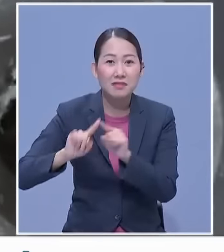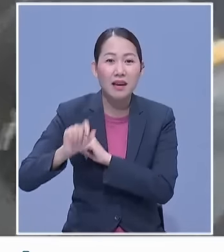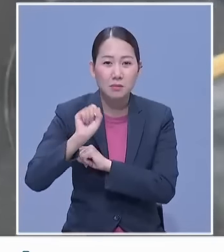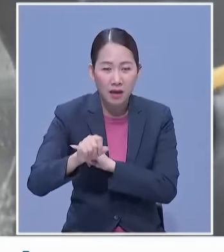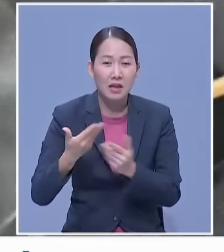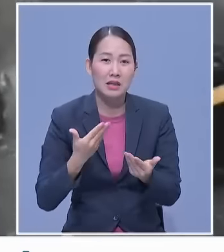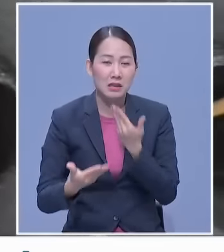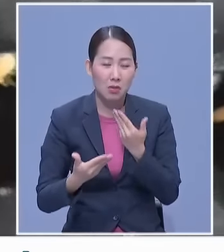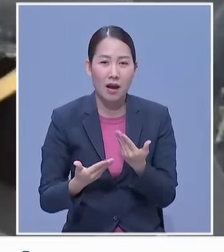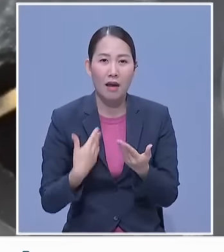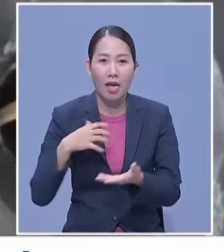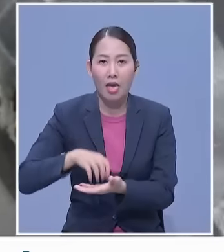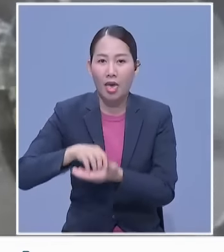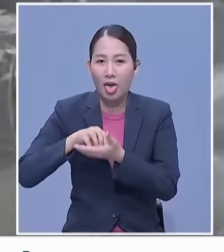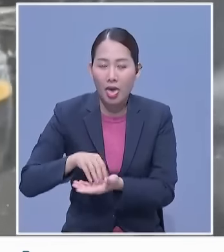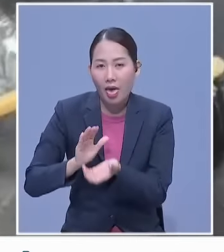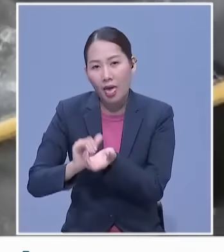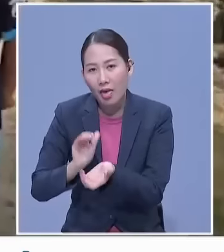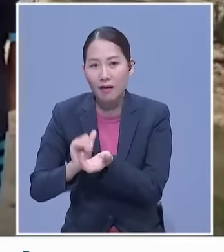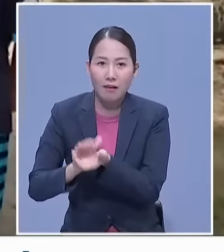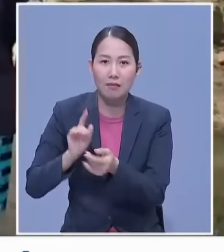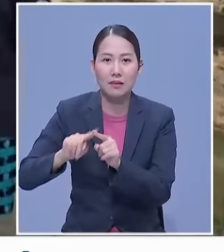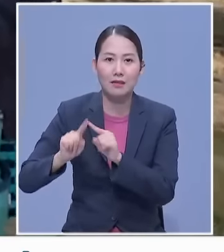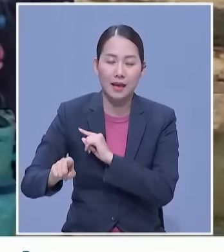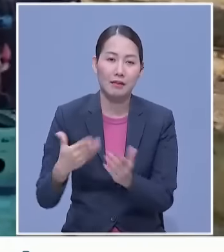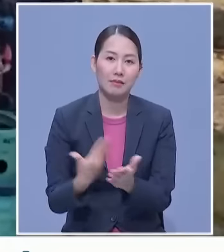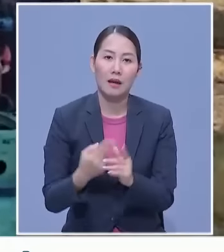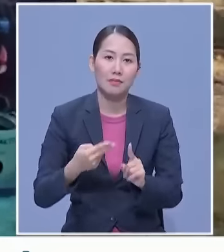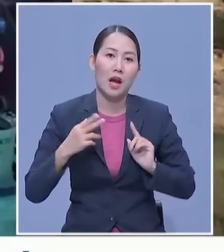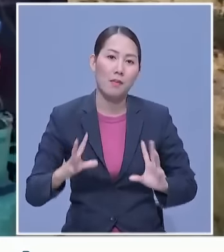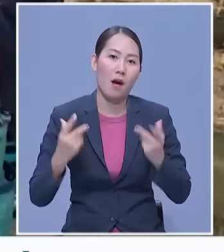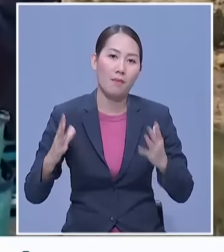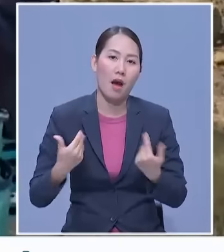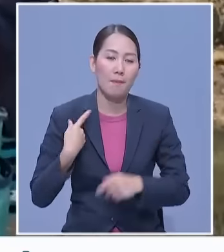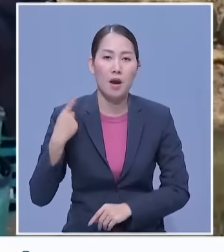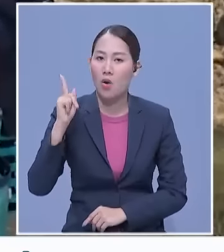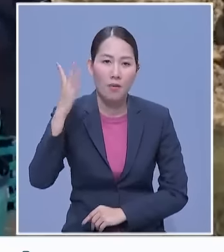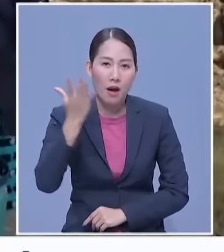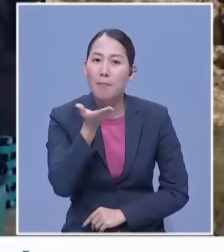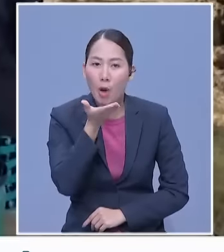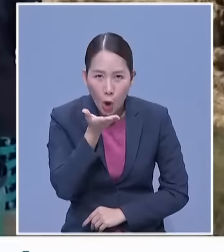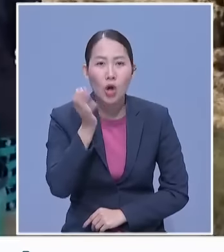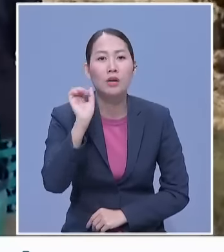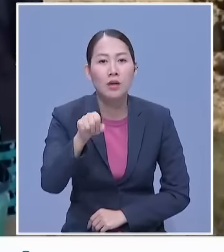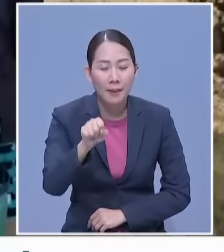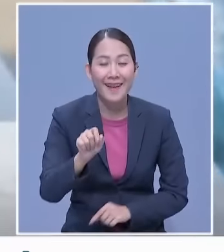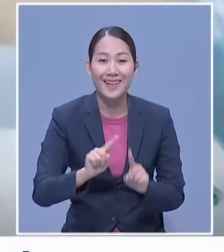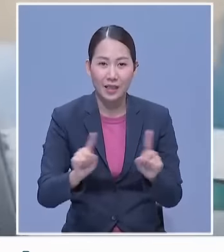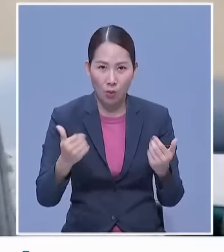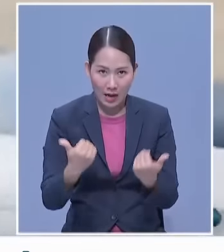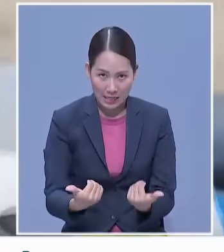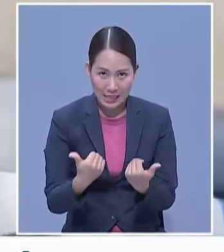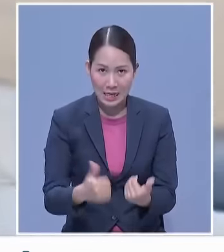มีที่เขาทำดีจริงๆก็มีแล้วก็อย่างรัฐมนตรีเ่อช่วยว่าการกระทรวงการคางท่านก็บอกว่าเอาสำรวจมาแล้วส่วนใหญ่